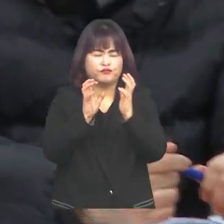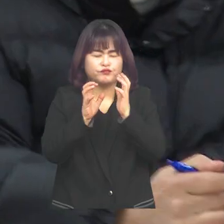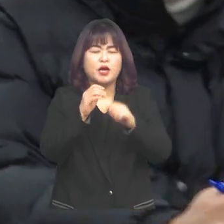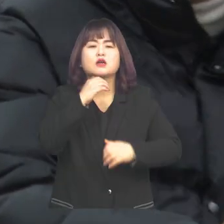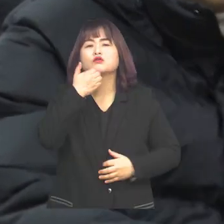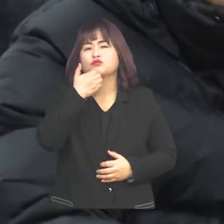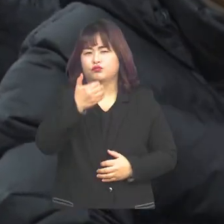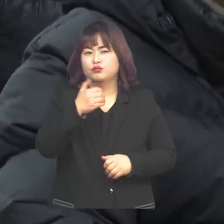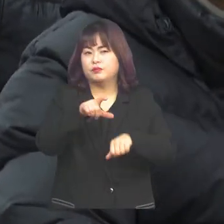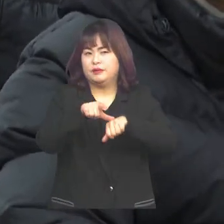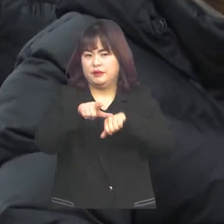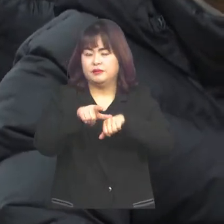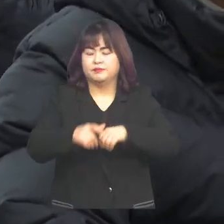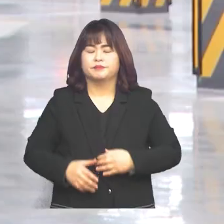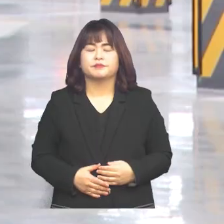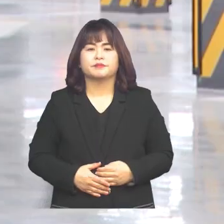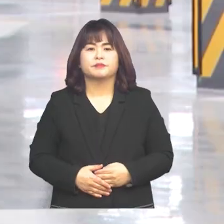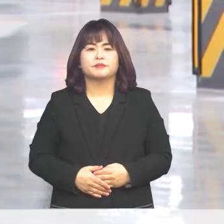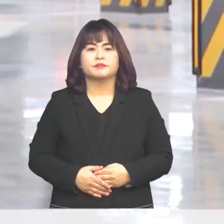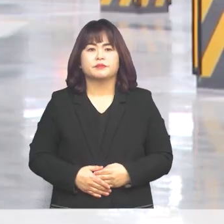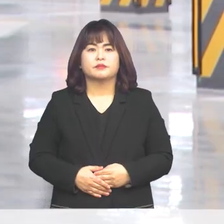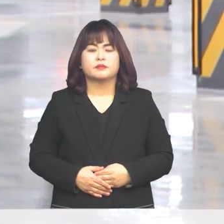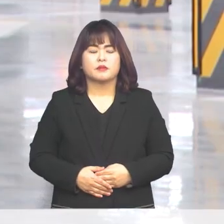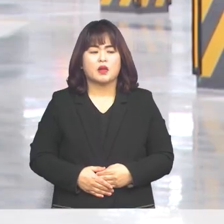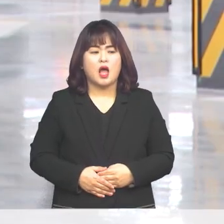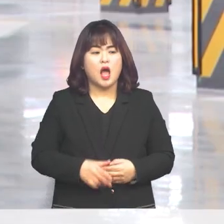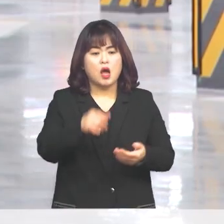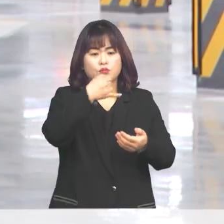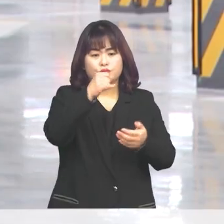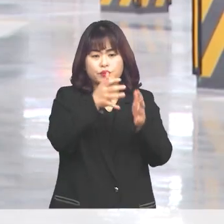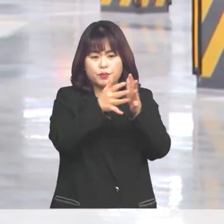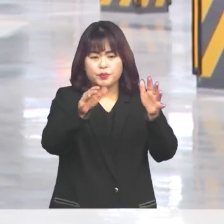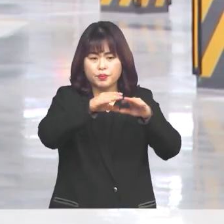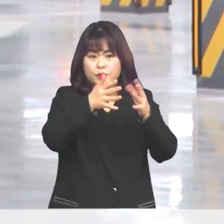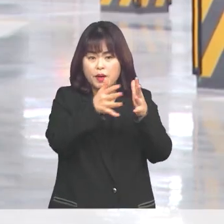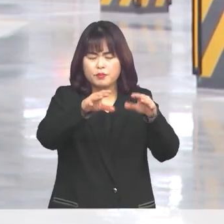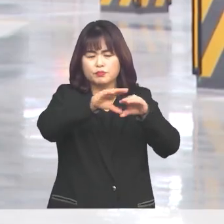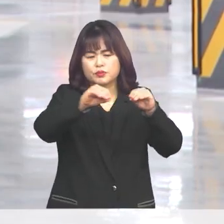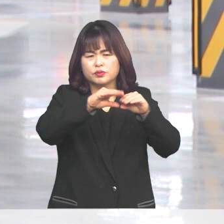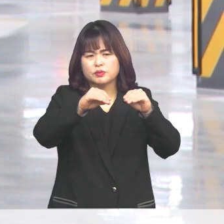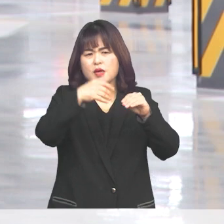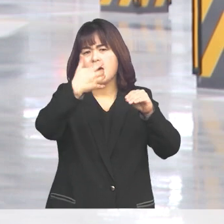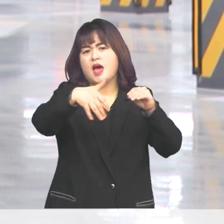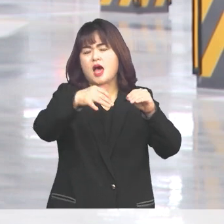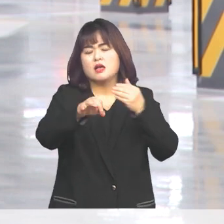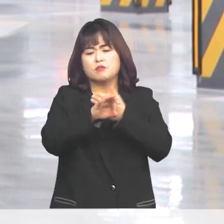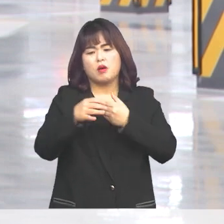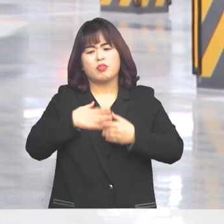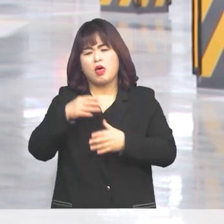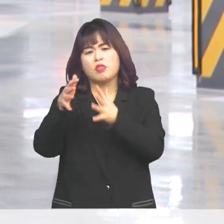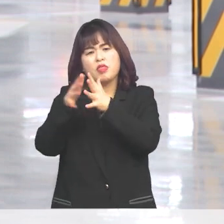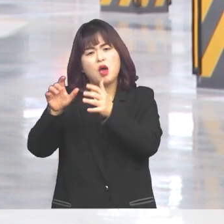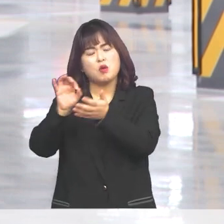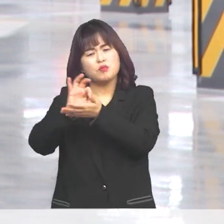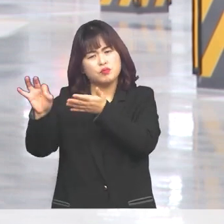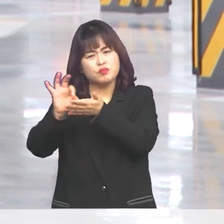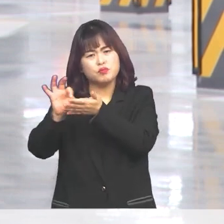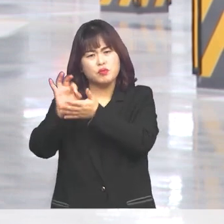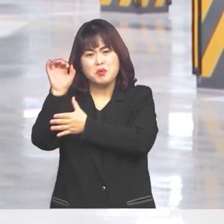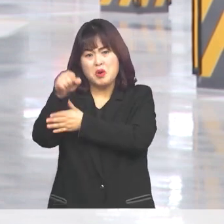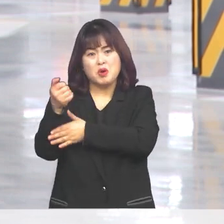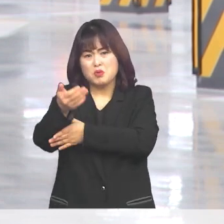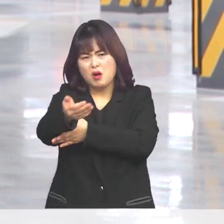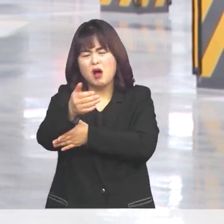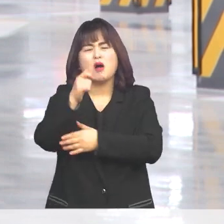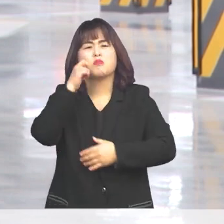분가량 간담회를 가졌습니다. 하자 문제가 제대로 해결되지 않으면 시가 사용검사 처리하지